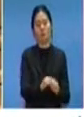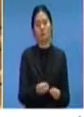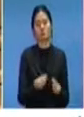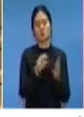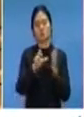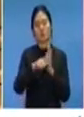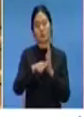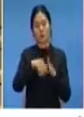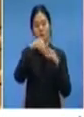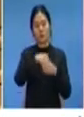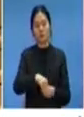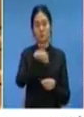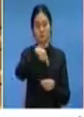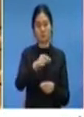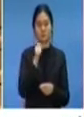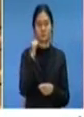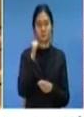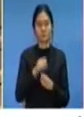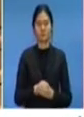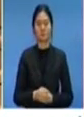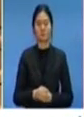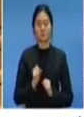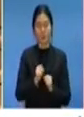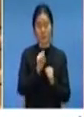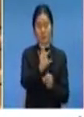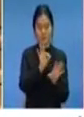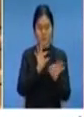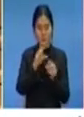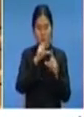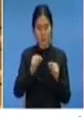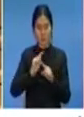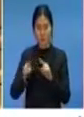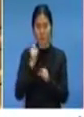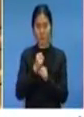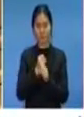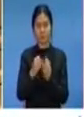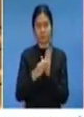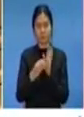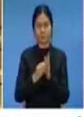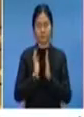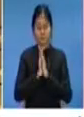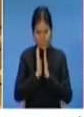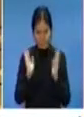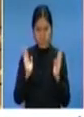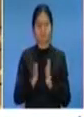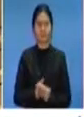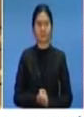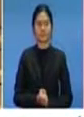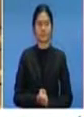ที่นี่ผมพยายามดึงหลายเรื่องไปทำที่กทม.แล้วจะทำให้เป็นมรรคเป็นผลกราบขอบพระคุณครับ